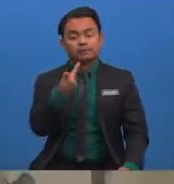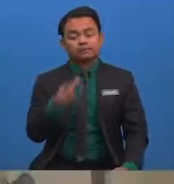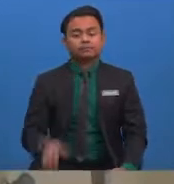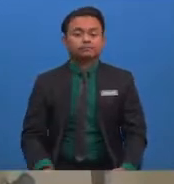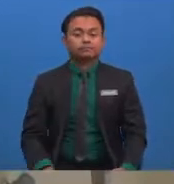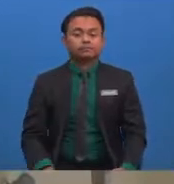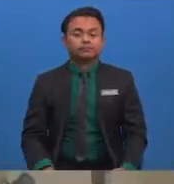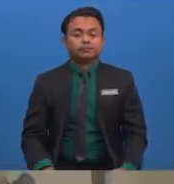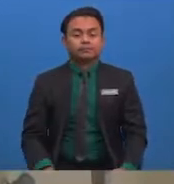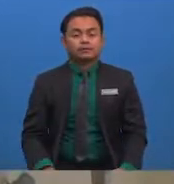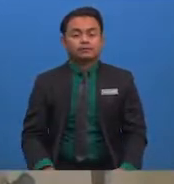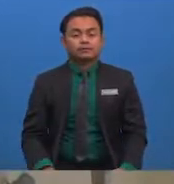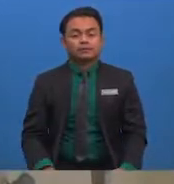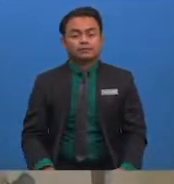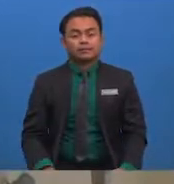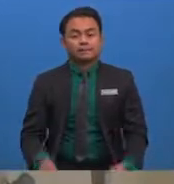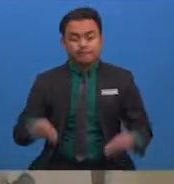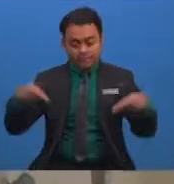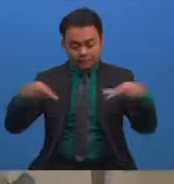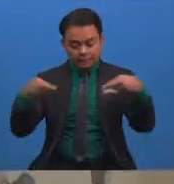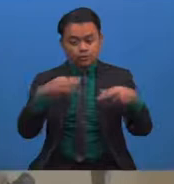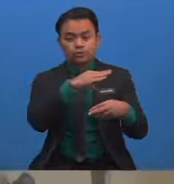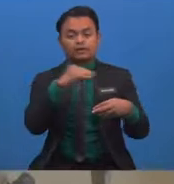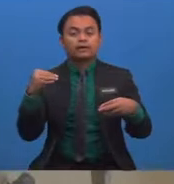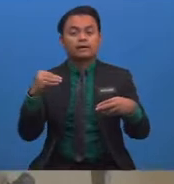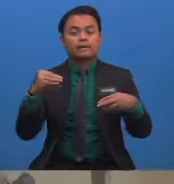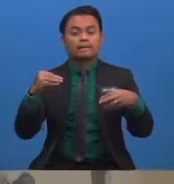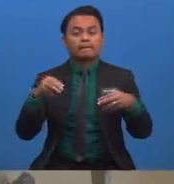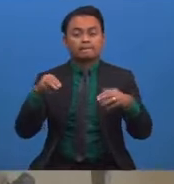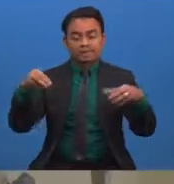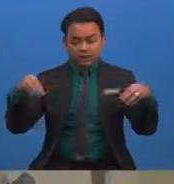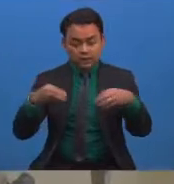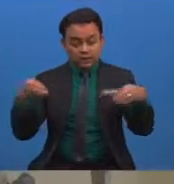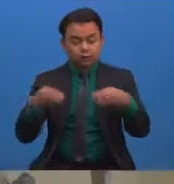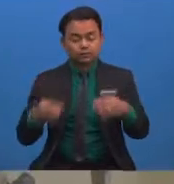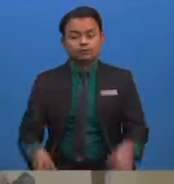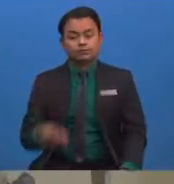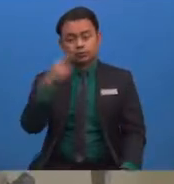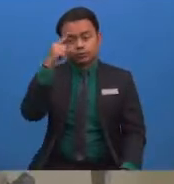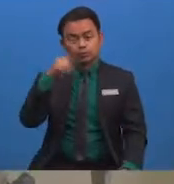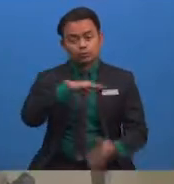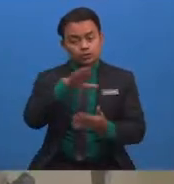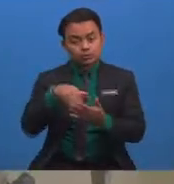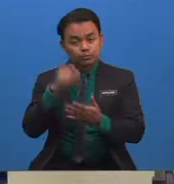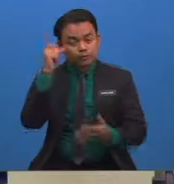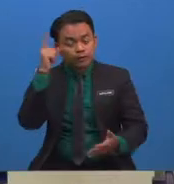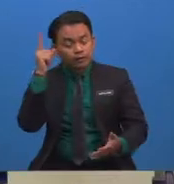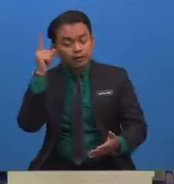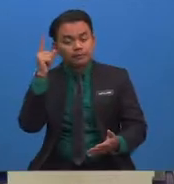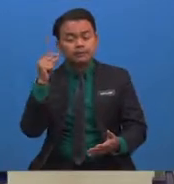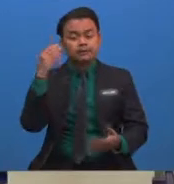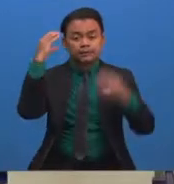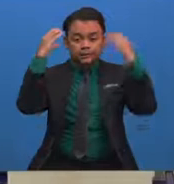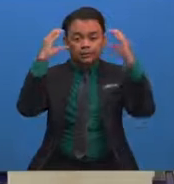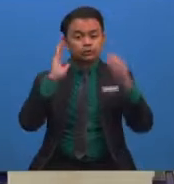dan mencelur. Bagi memudahkan kamu semua memahami, cikgu akan tunjukkan langkah-langkah merebus dan